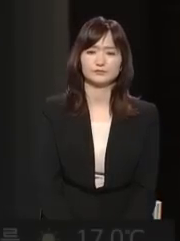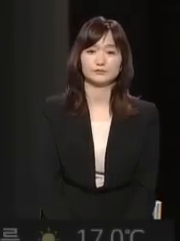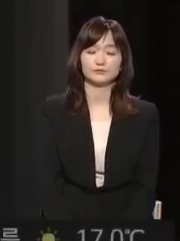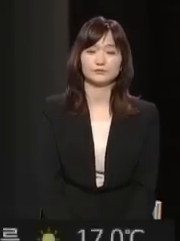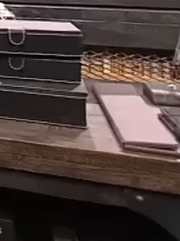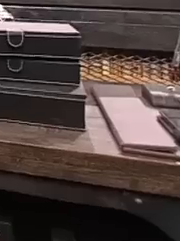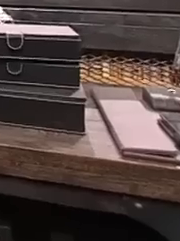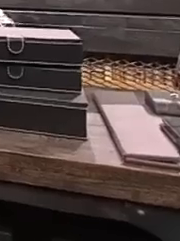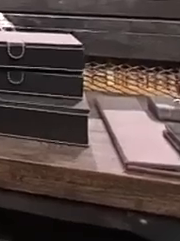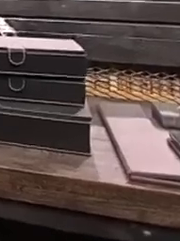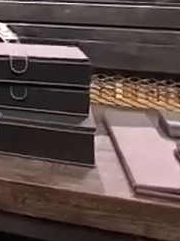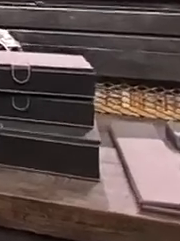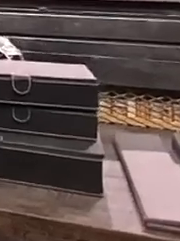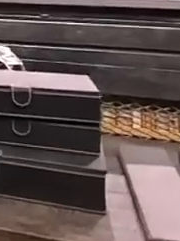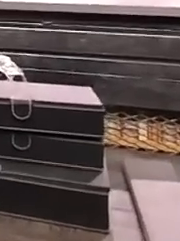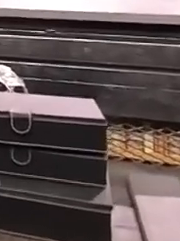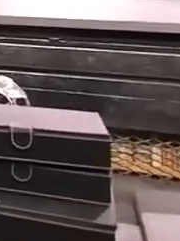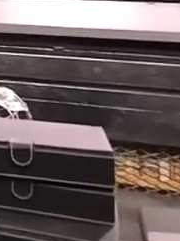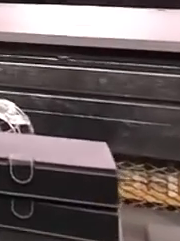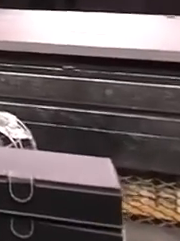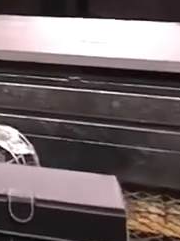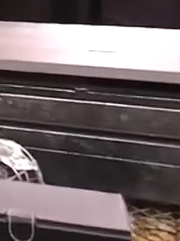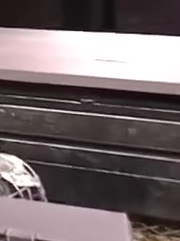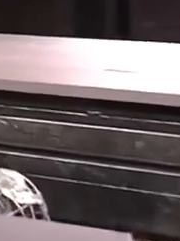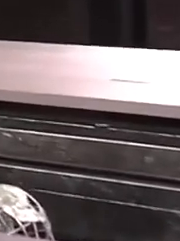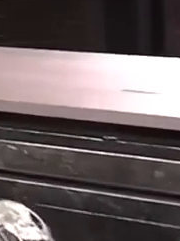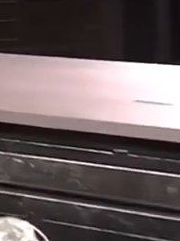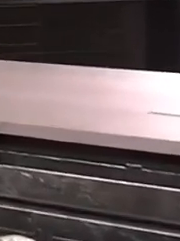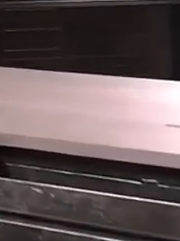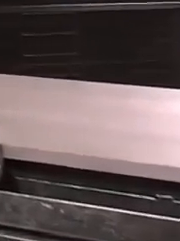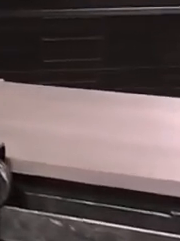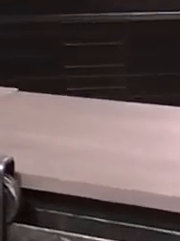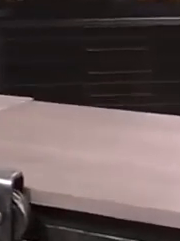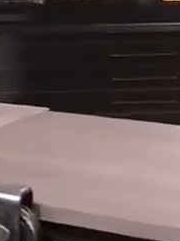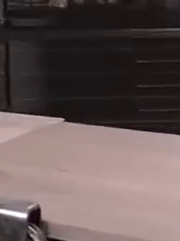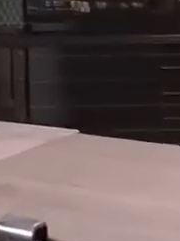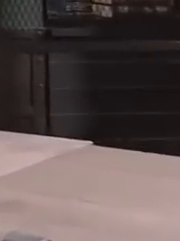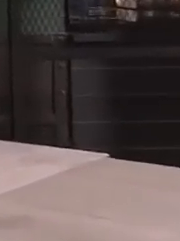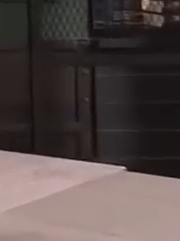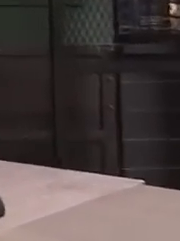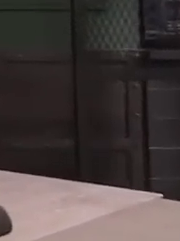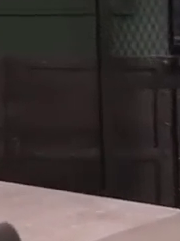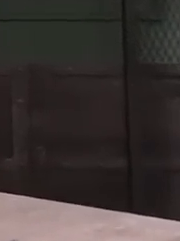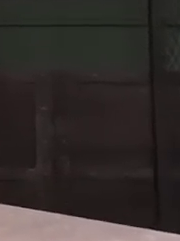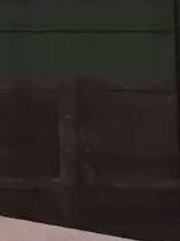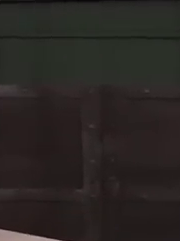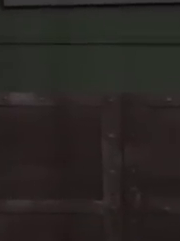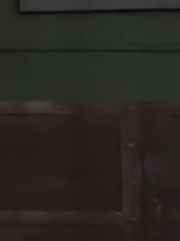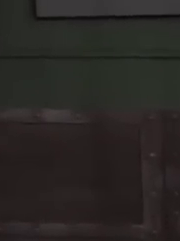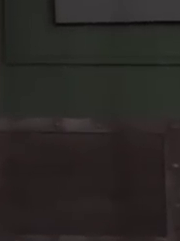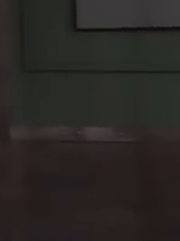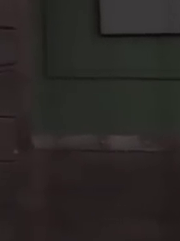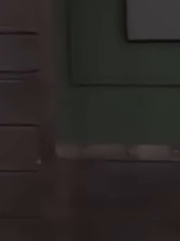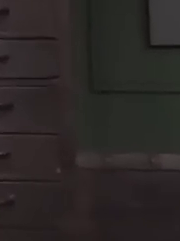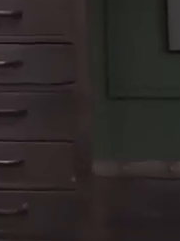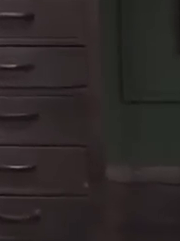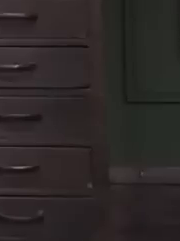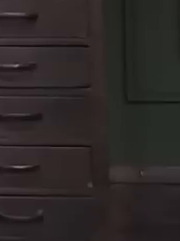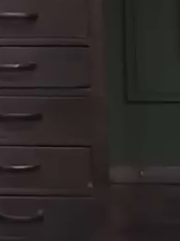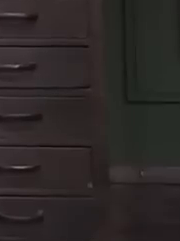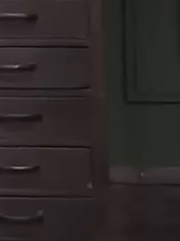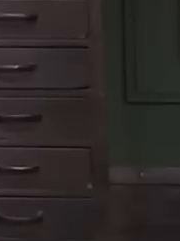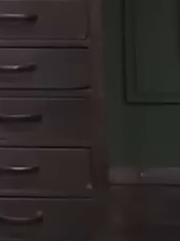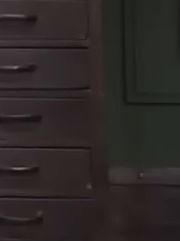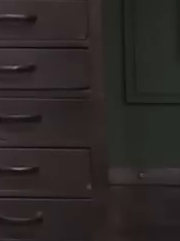이렇게 정리하고요이 사건의 진실을 추적하고 싶으십니까 그렇다면 사반 채널을 구독해주세요 지금까지 이자연